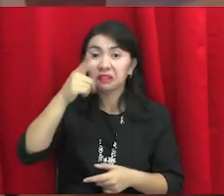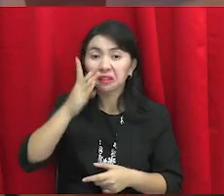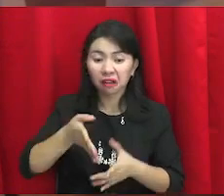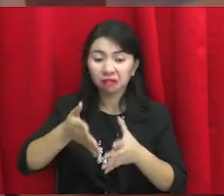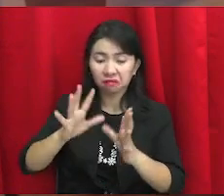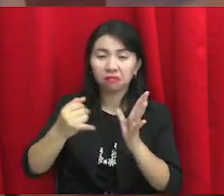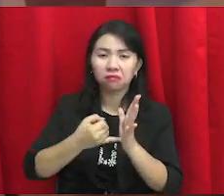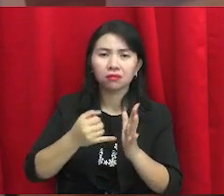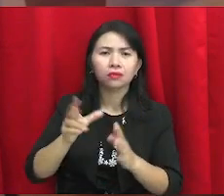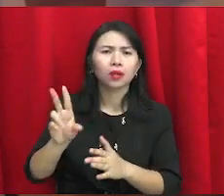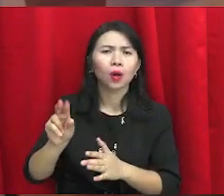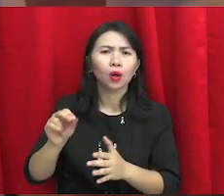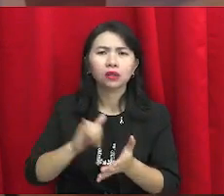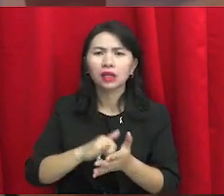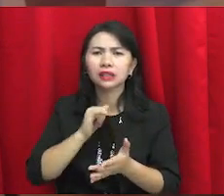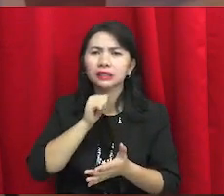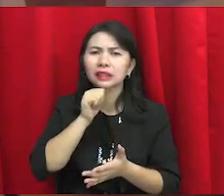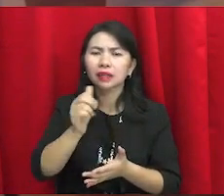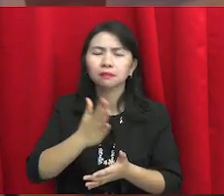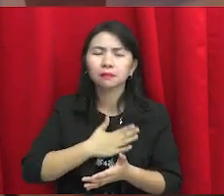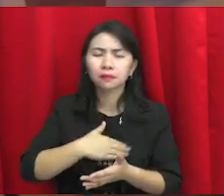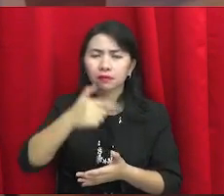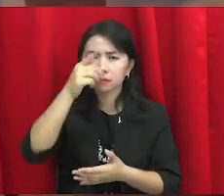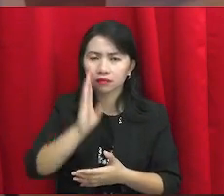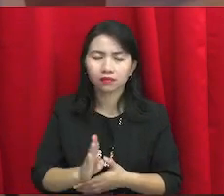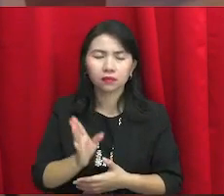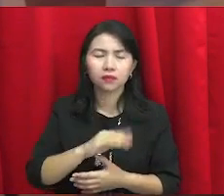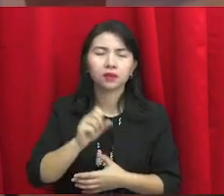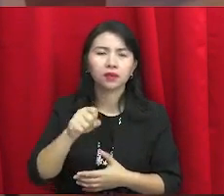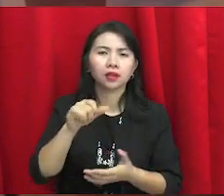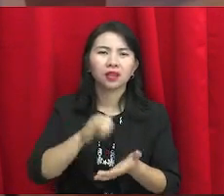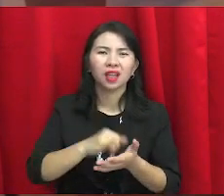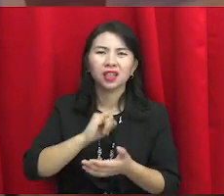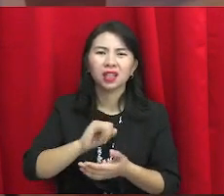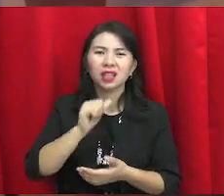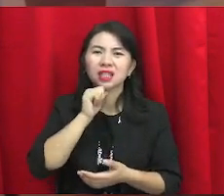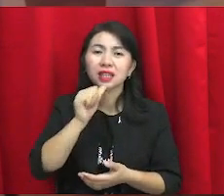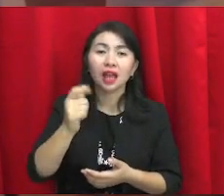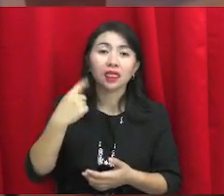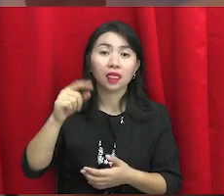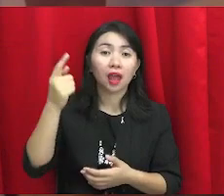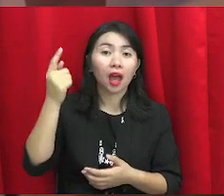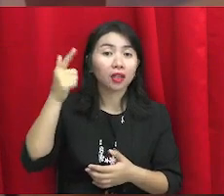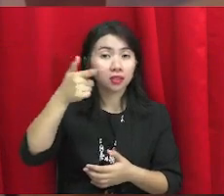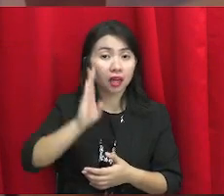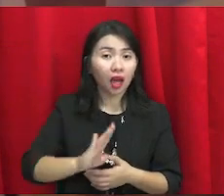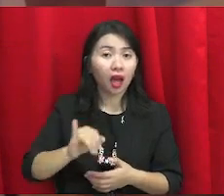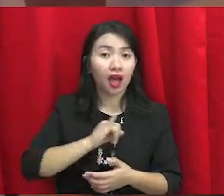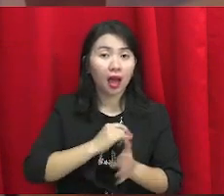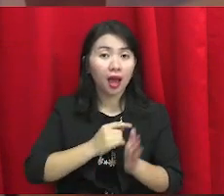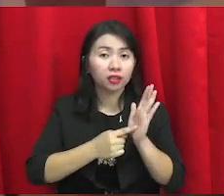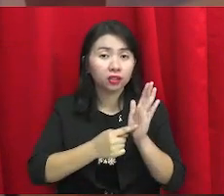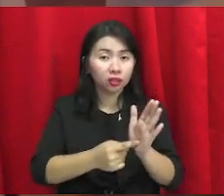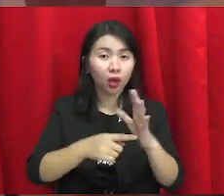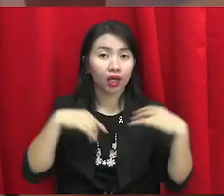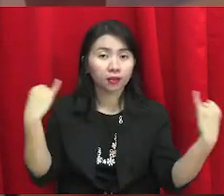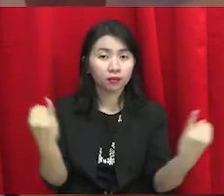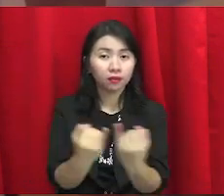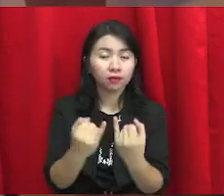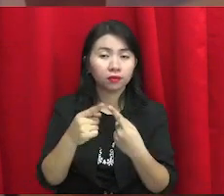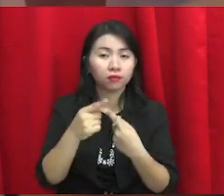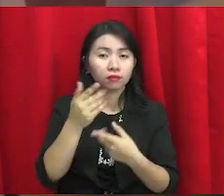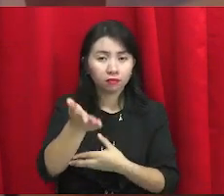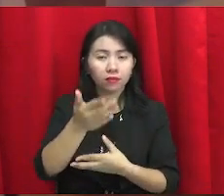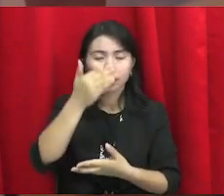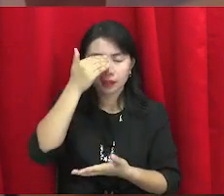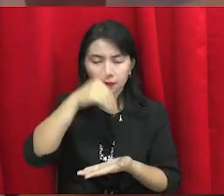Ay, hindi ganun ang Diyos ko. At hindi yung Diyos na tinuturo ko sa inyo, pinapakilala ko sa inyo. That's right. Pagka